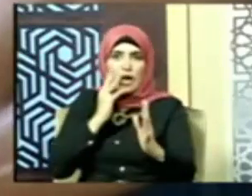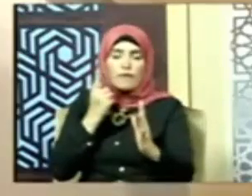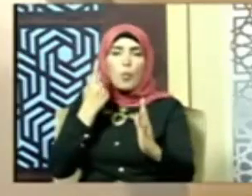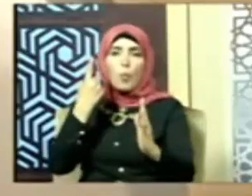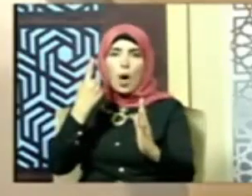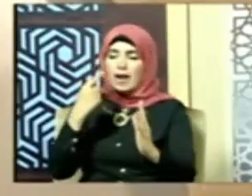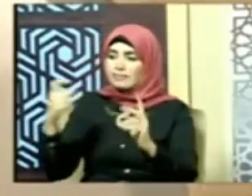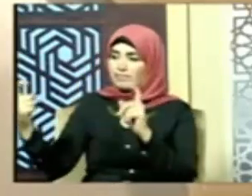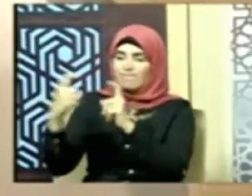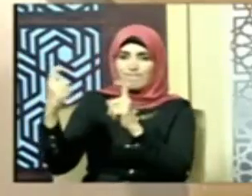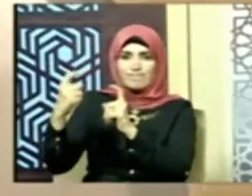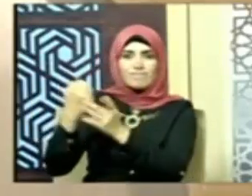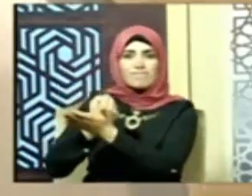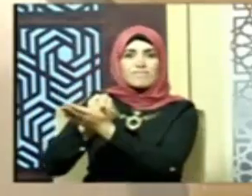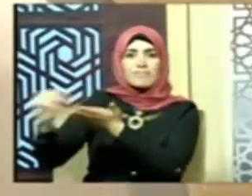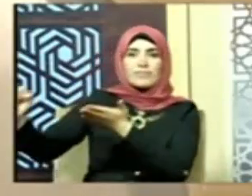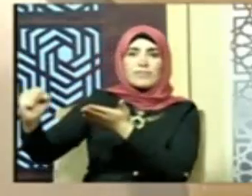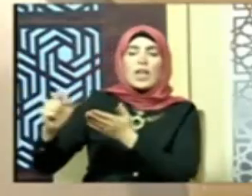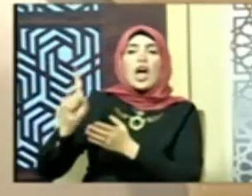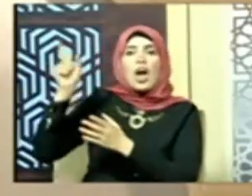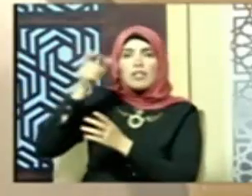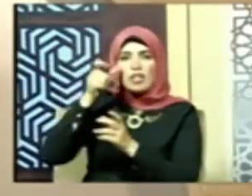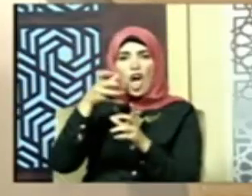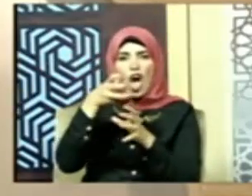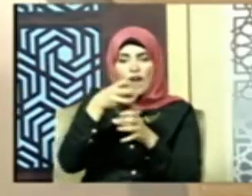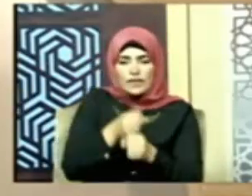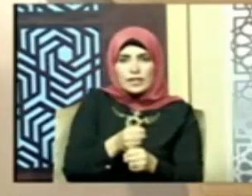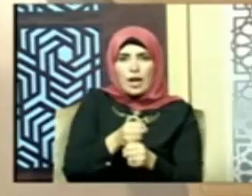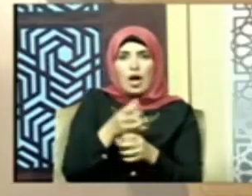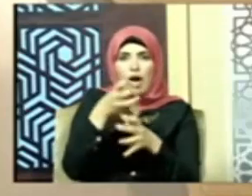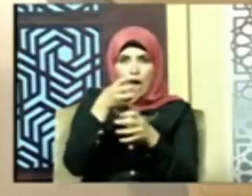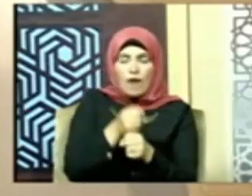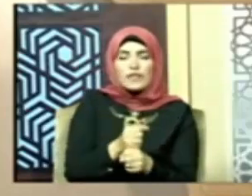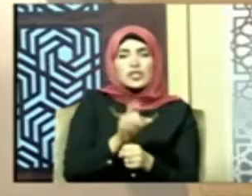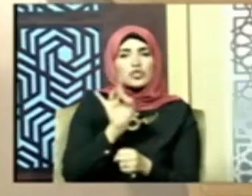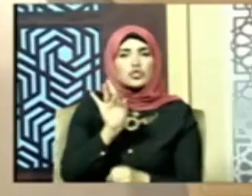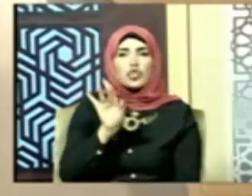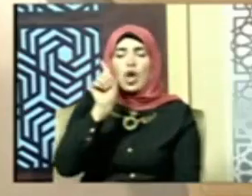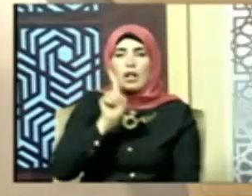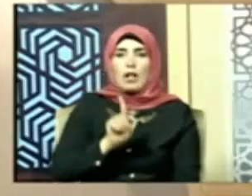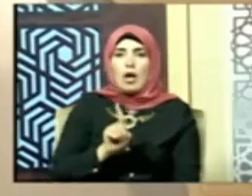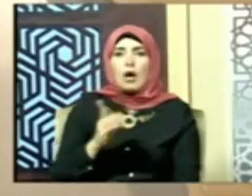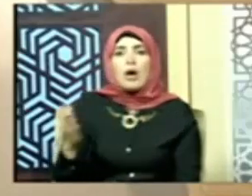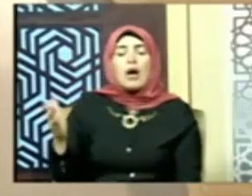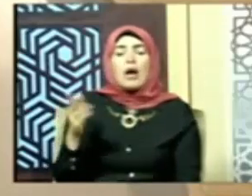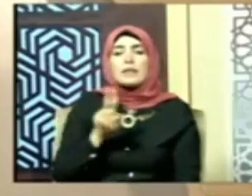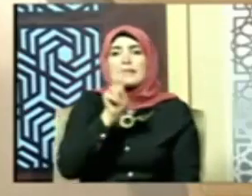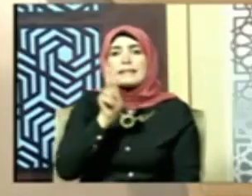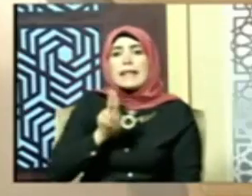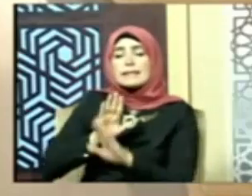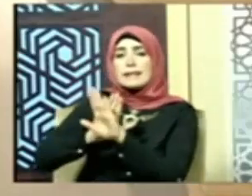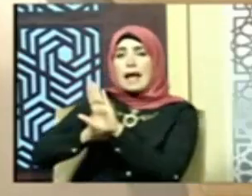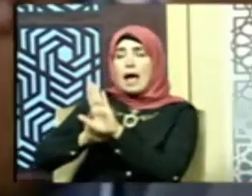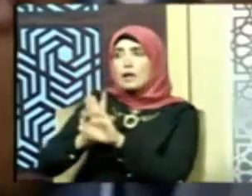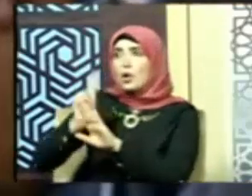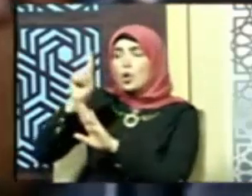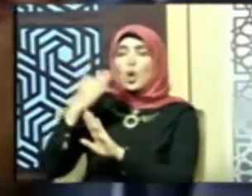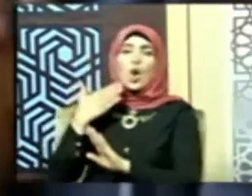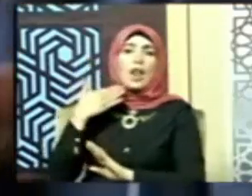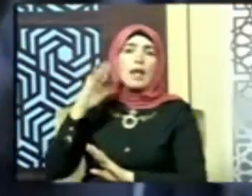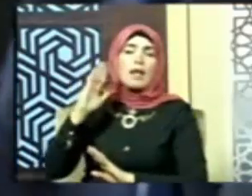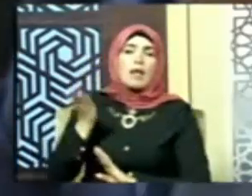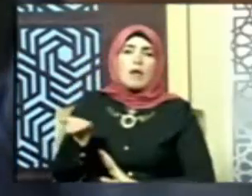الأعداء فالله حافظها وحافظنا إن شاء الله. نسأل الله